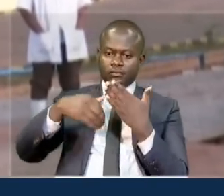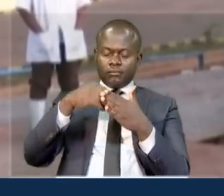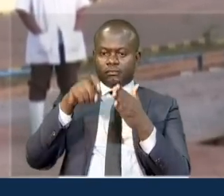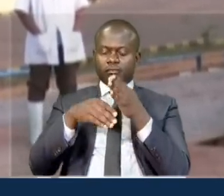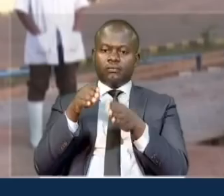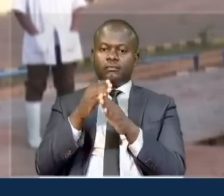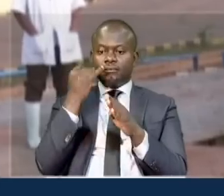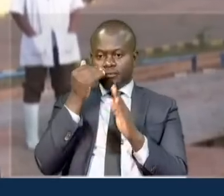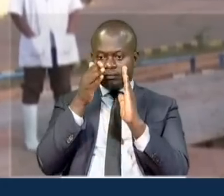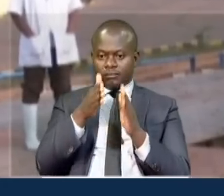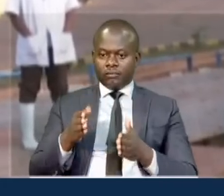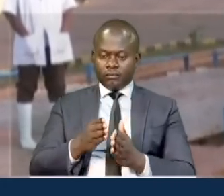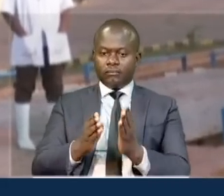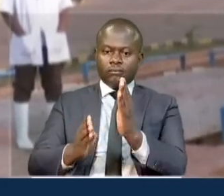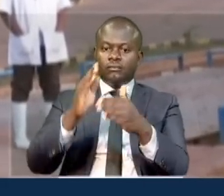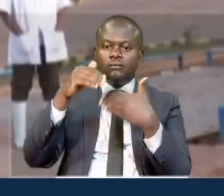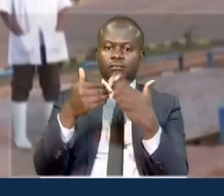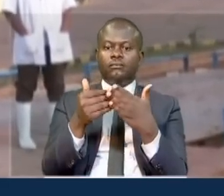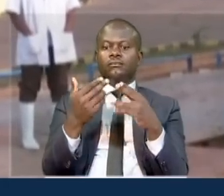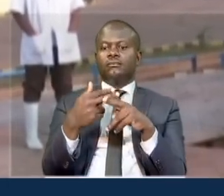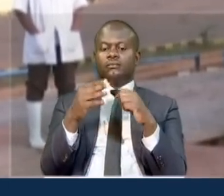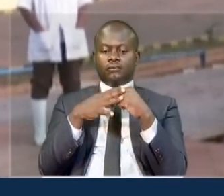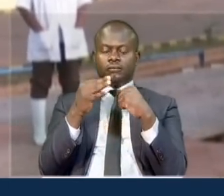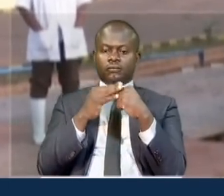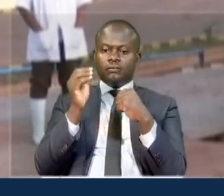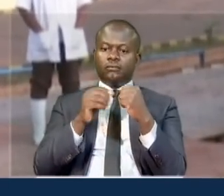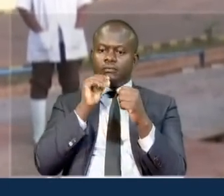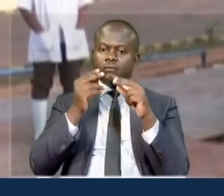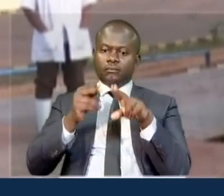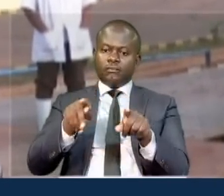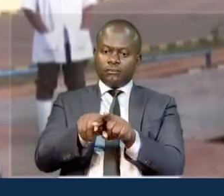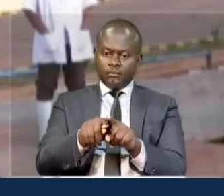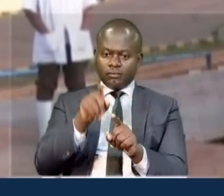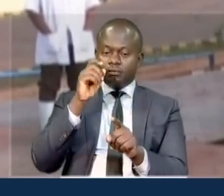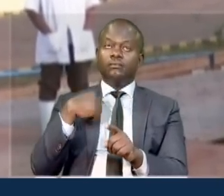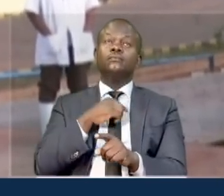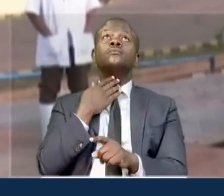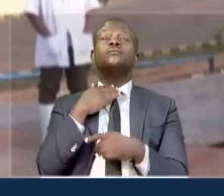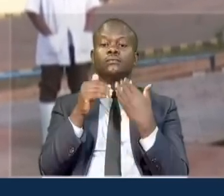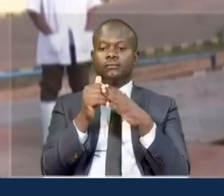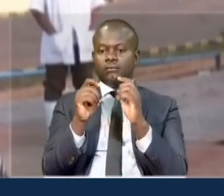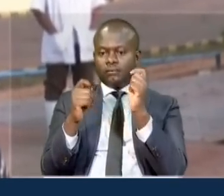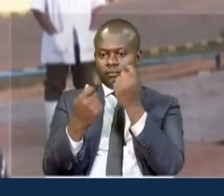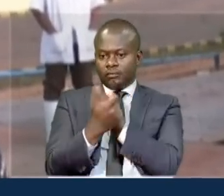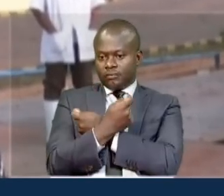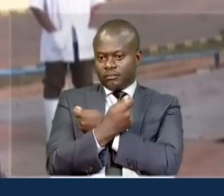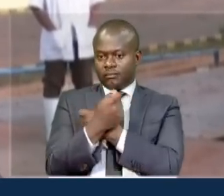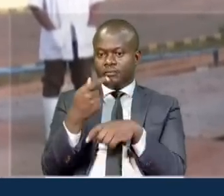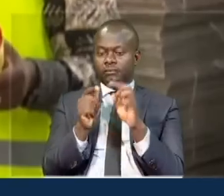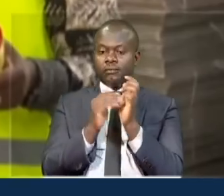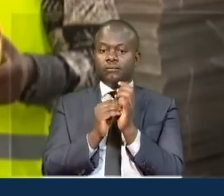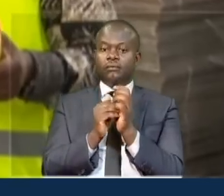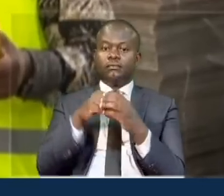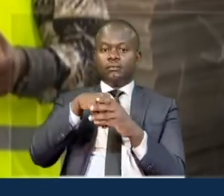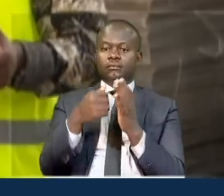iyo umuntu harimo ubutaka mu gihe cy'imyaka 18 hasi uko byagenze twifuza kuzabikosora ikindi cyakosokamo dufitemo